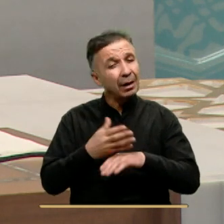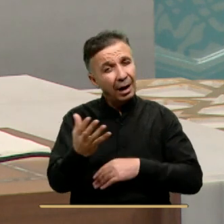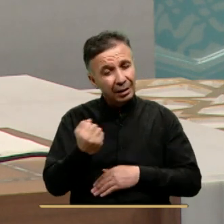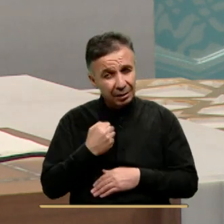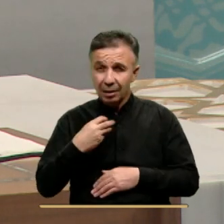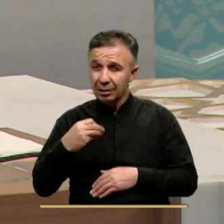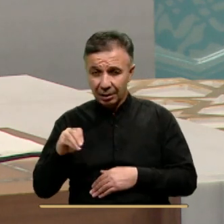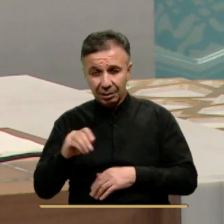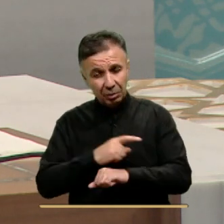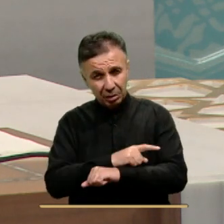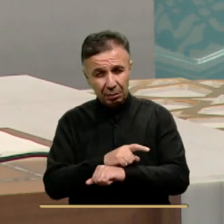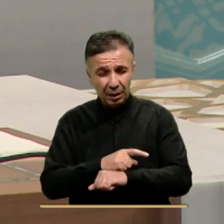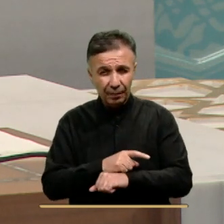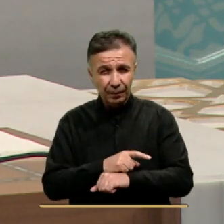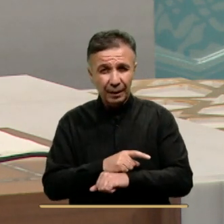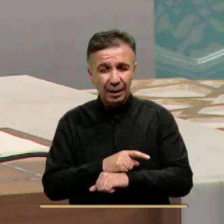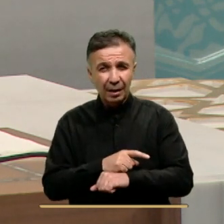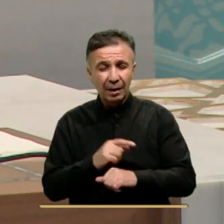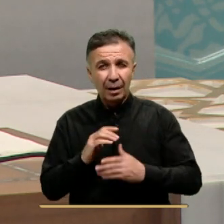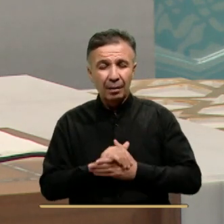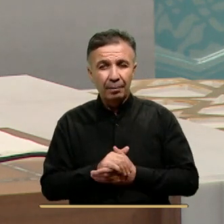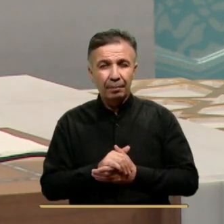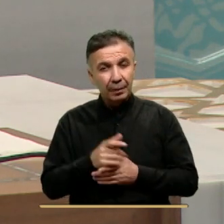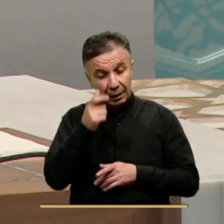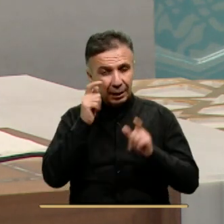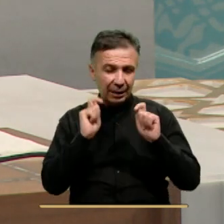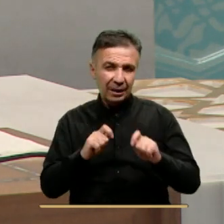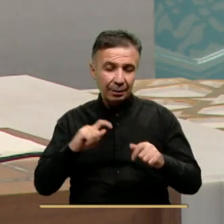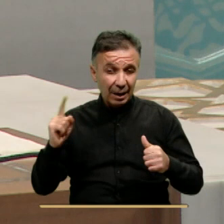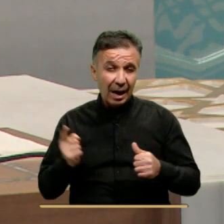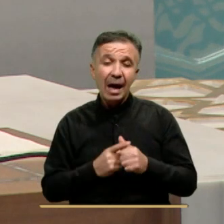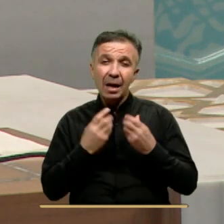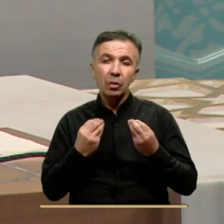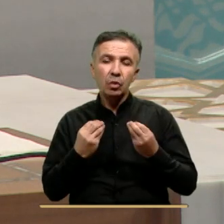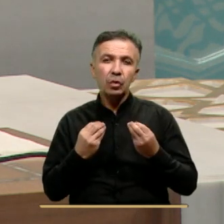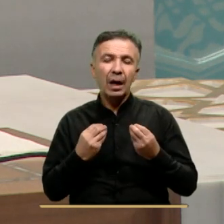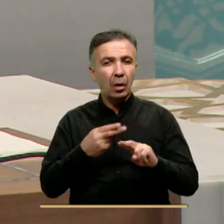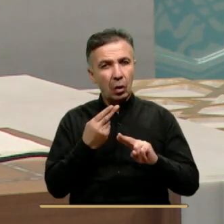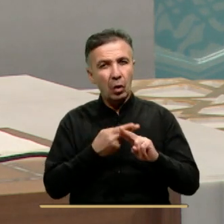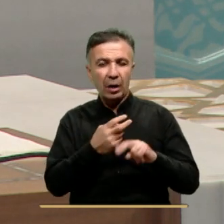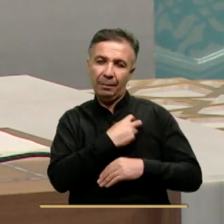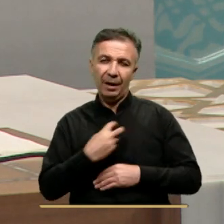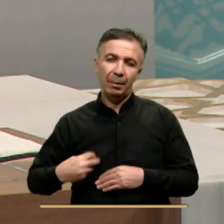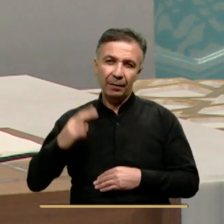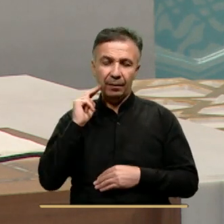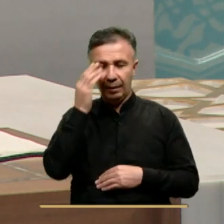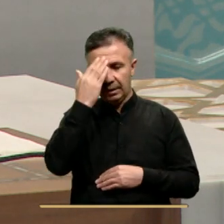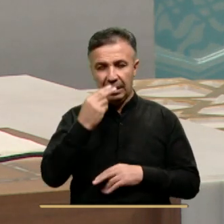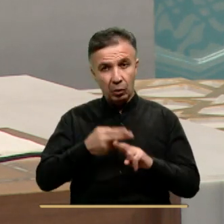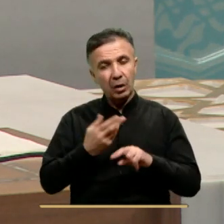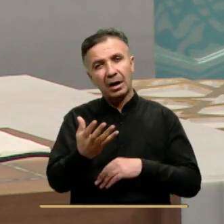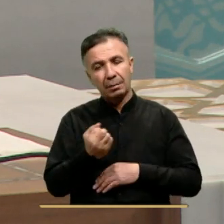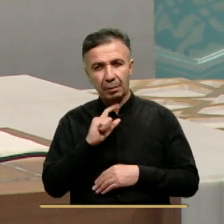veya satarken ü en güzel düstur efendimiz aleyhisselatu vesselamın bu